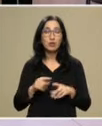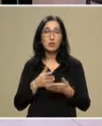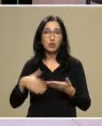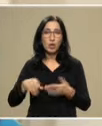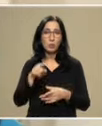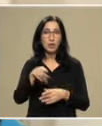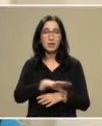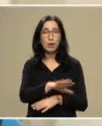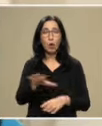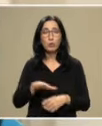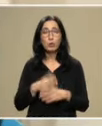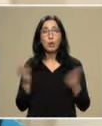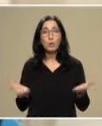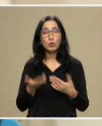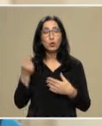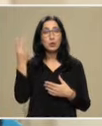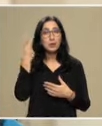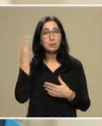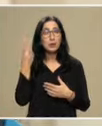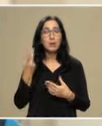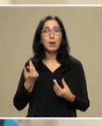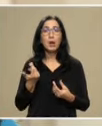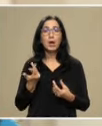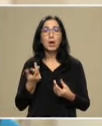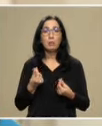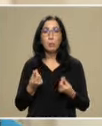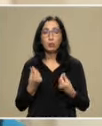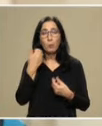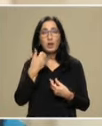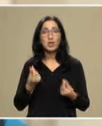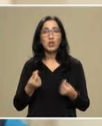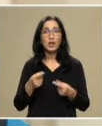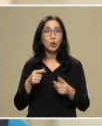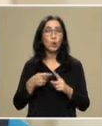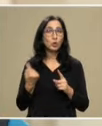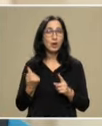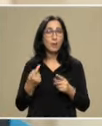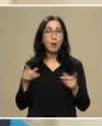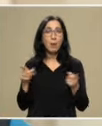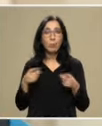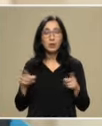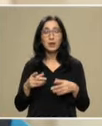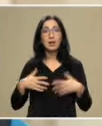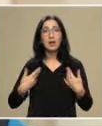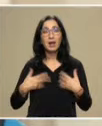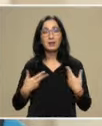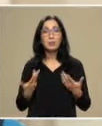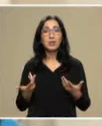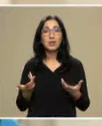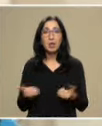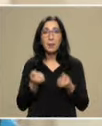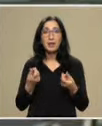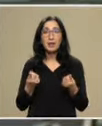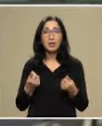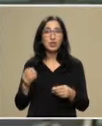общност. Почнах да осъзнавам много добри нещата от към музиката. И се радвам, че намерих начин да вляза